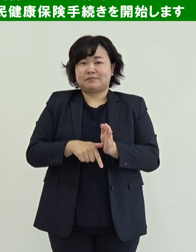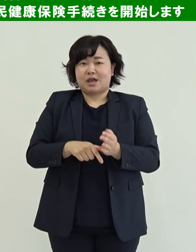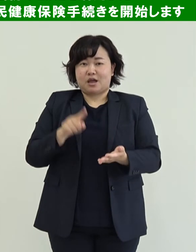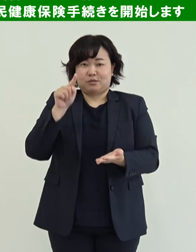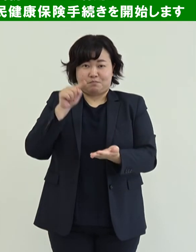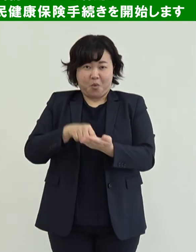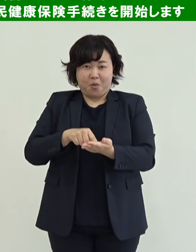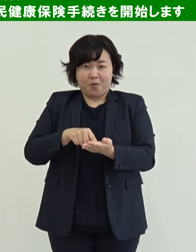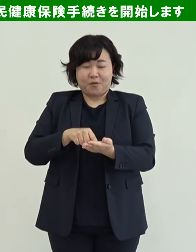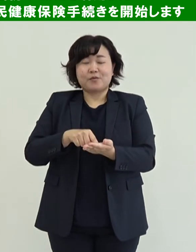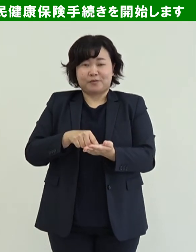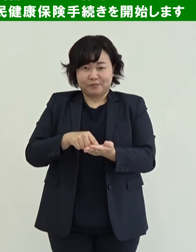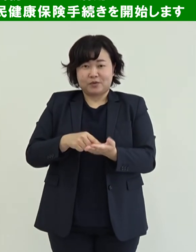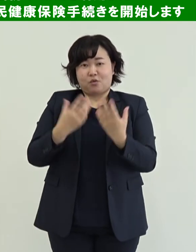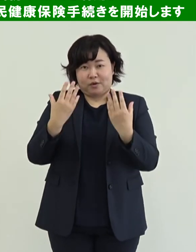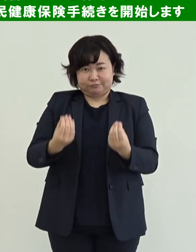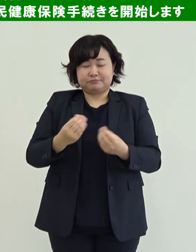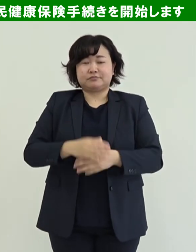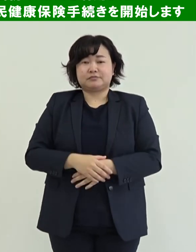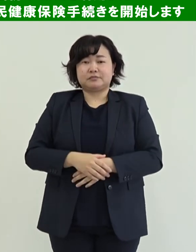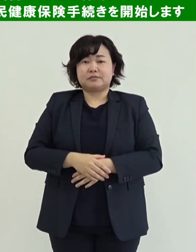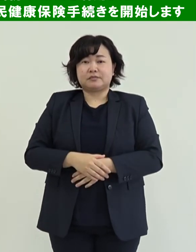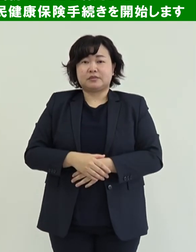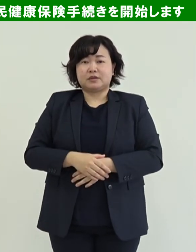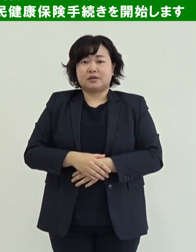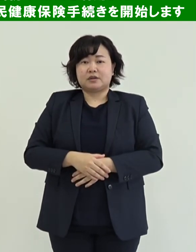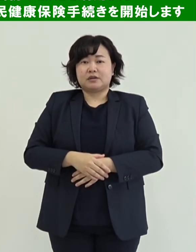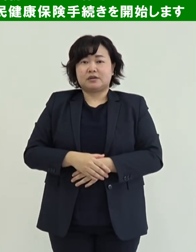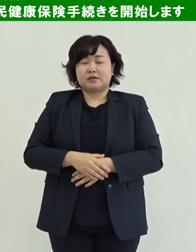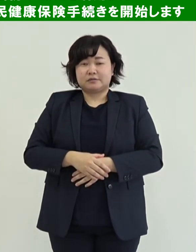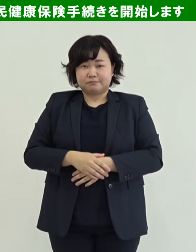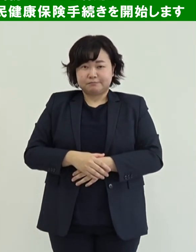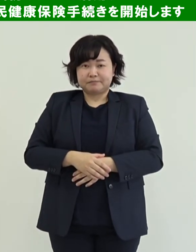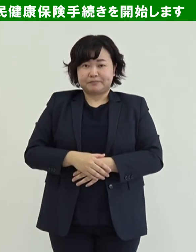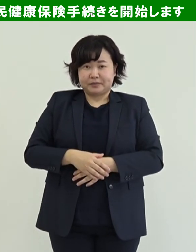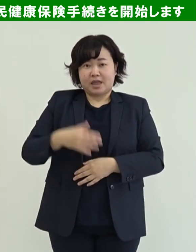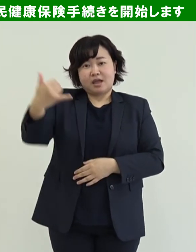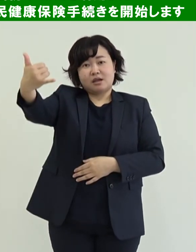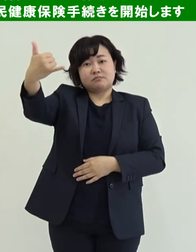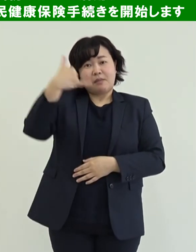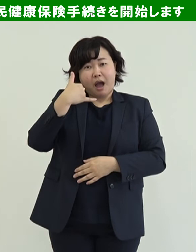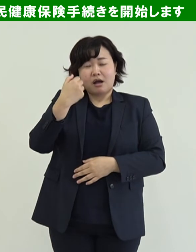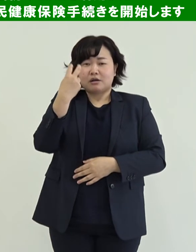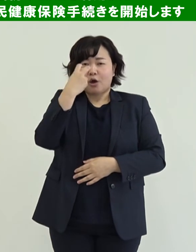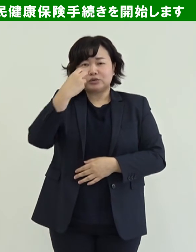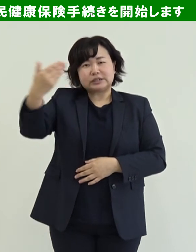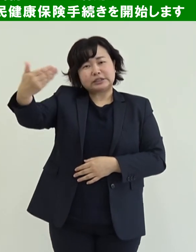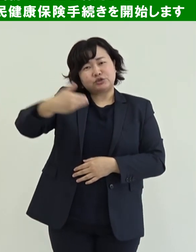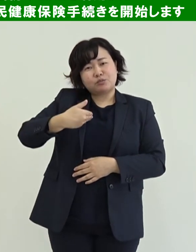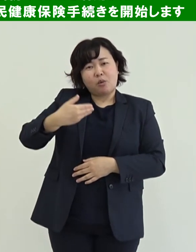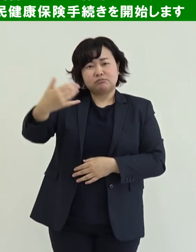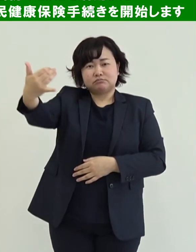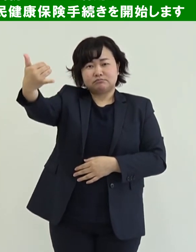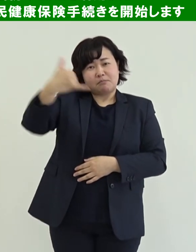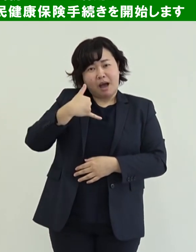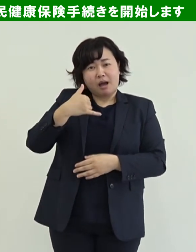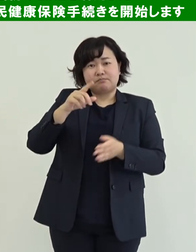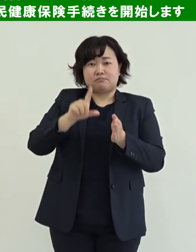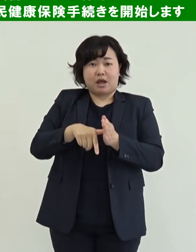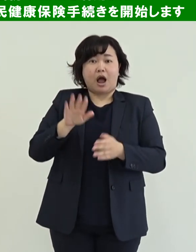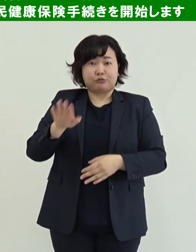続きますまたこちらから何か御質問等ですね確認のお電話させていただく場合ございますので